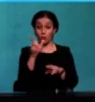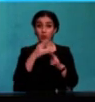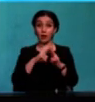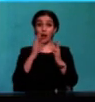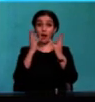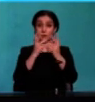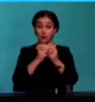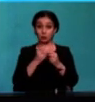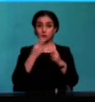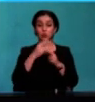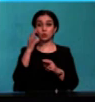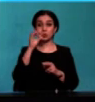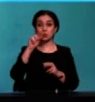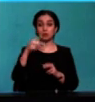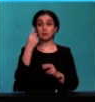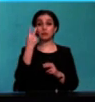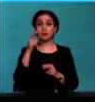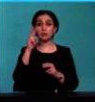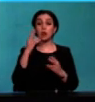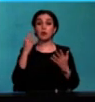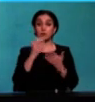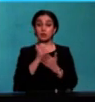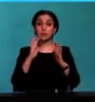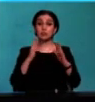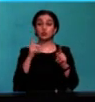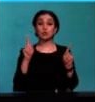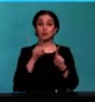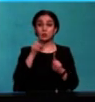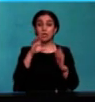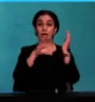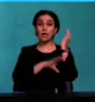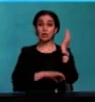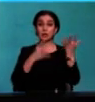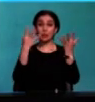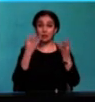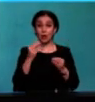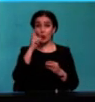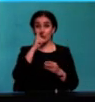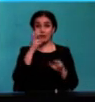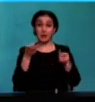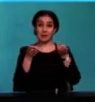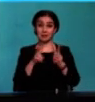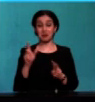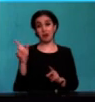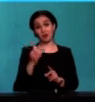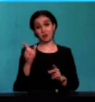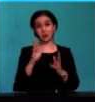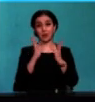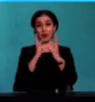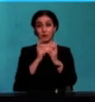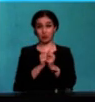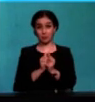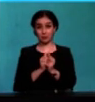равна 0,22. Найдите вероятность того, что к концу дня кофе останется в обоих